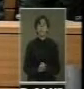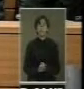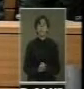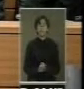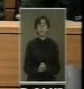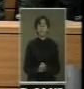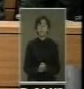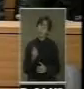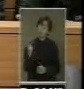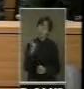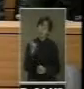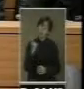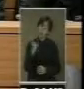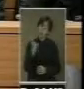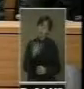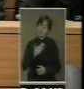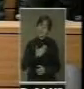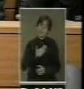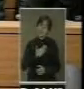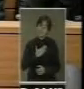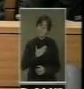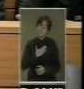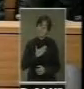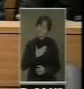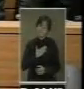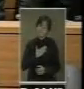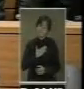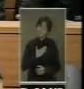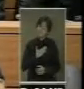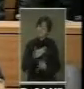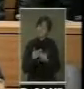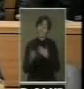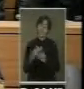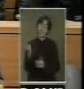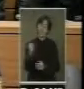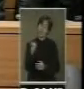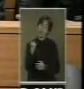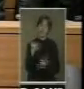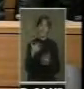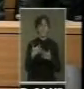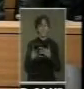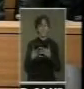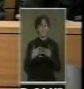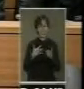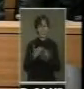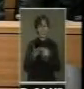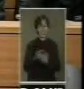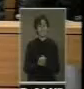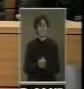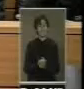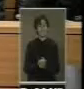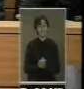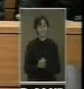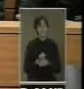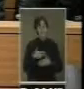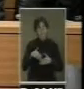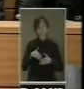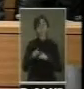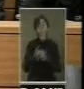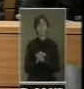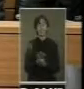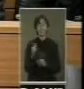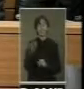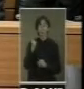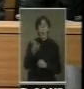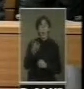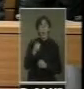คือท่านจะมาด่าผมอะไรเนี่ยผมคิดว่าเอาเถอะครับชาวพุทธก็อภัยไปให้เข้าตัว